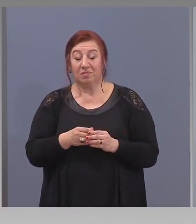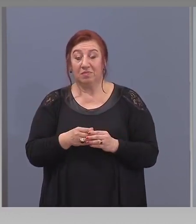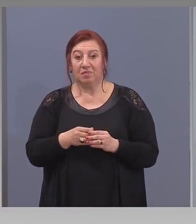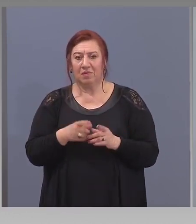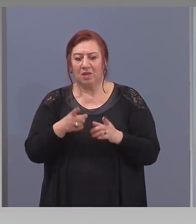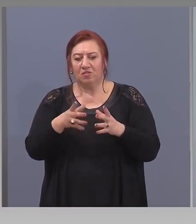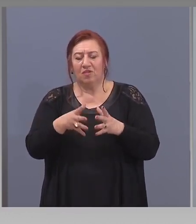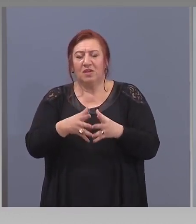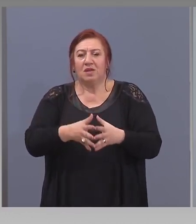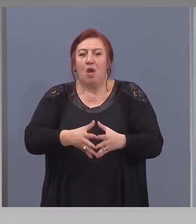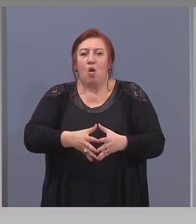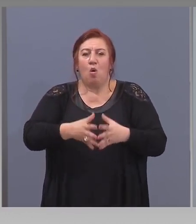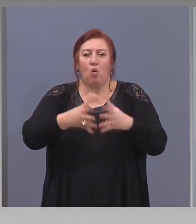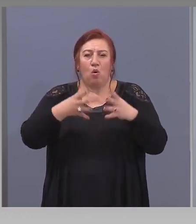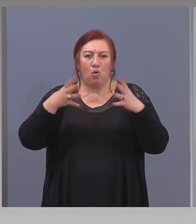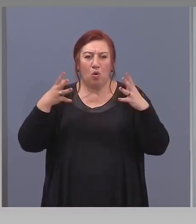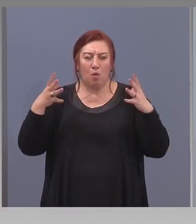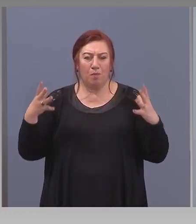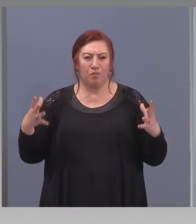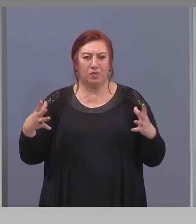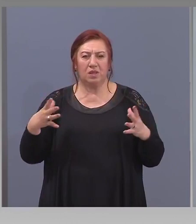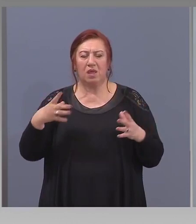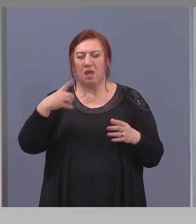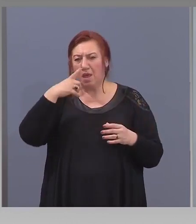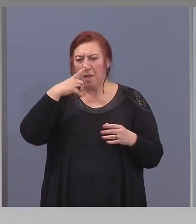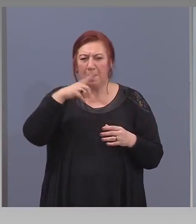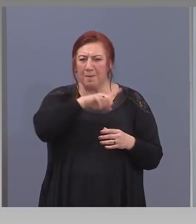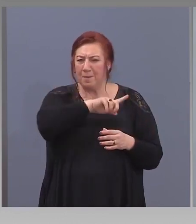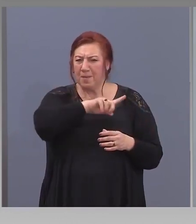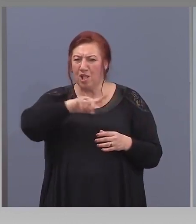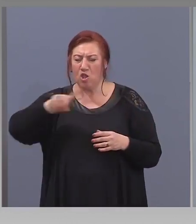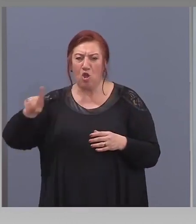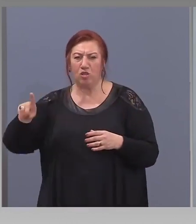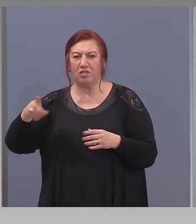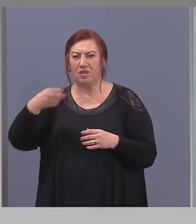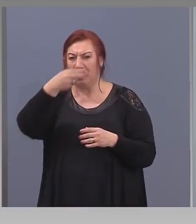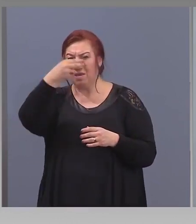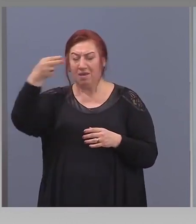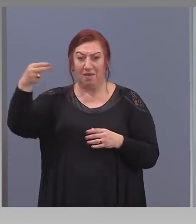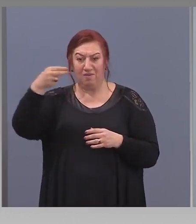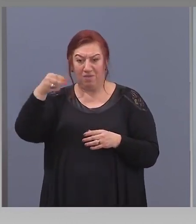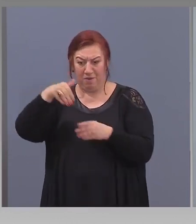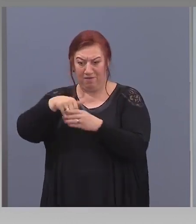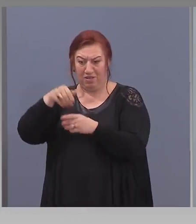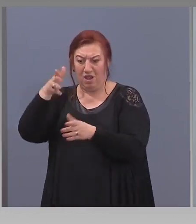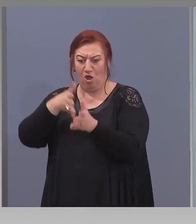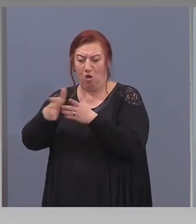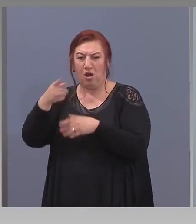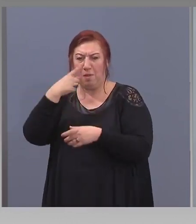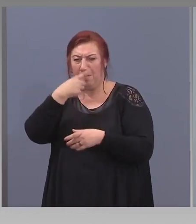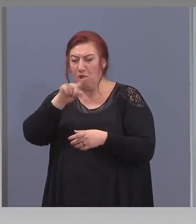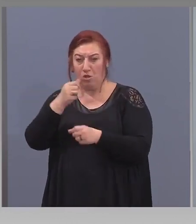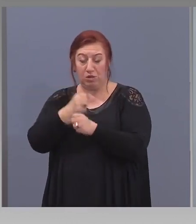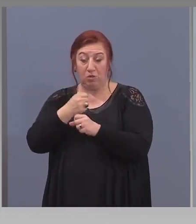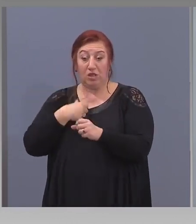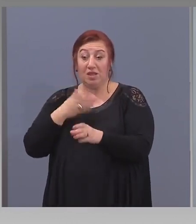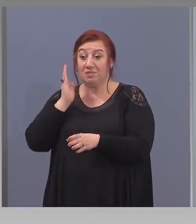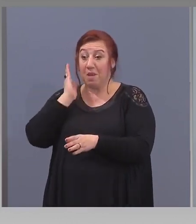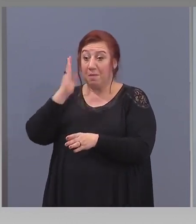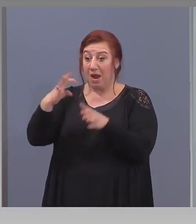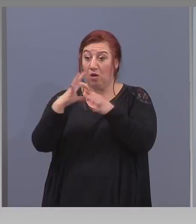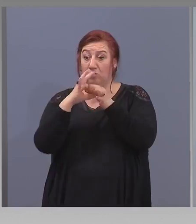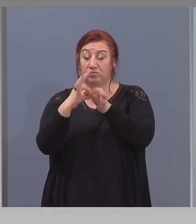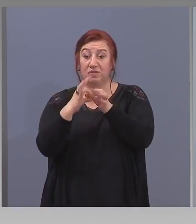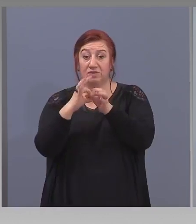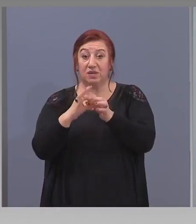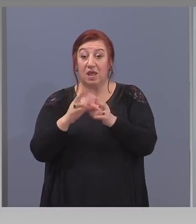Това са огромни милионни компании и ние сме пряко свързани с тях. Как ще продължат